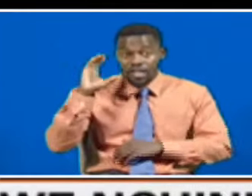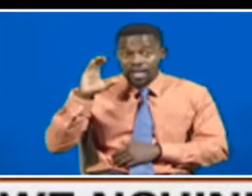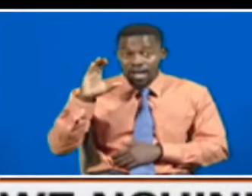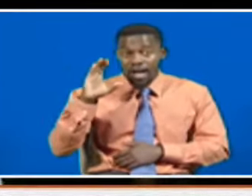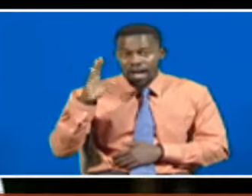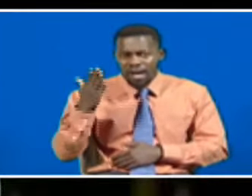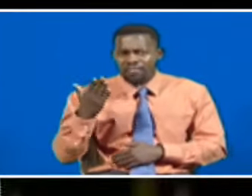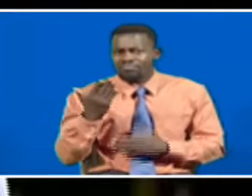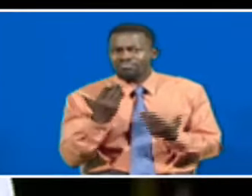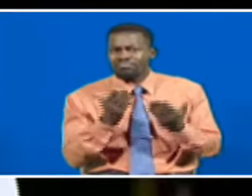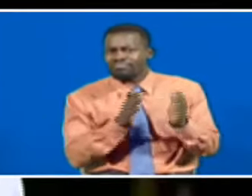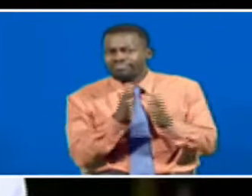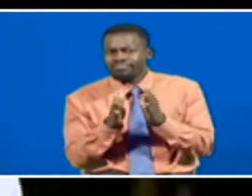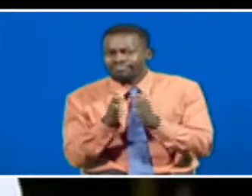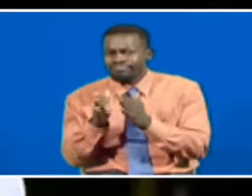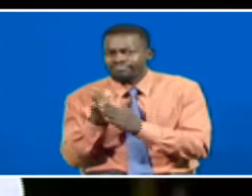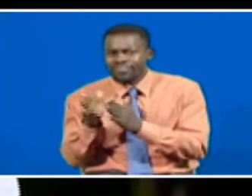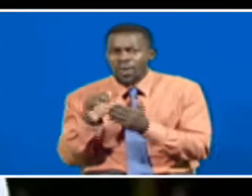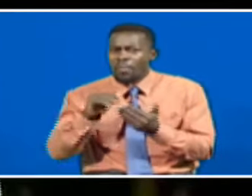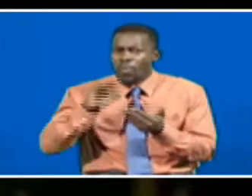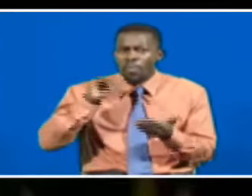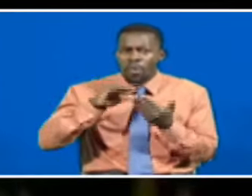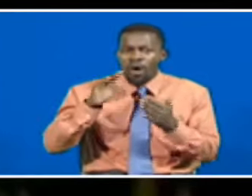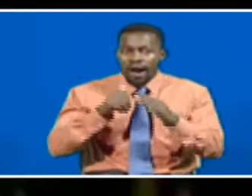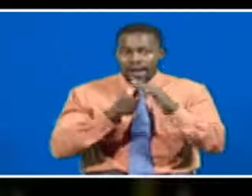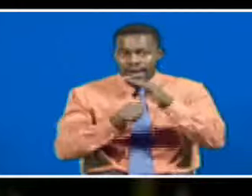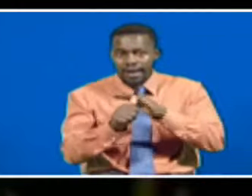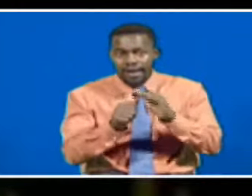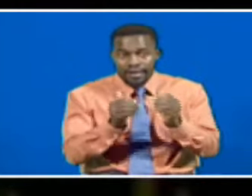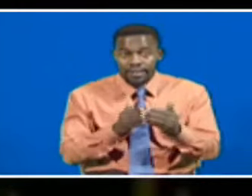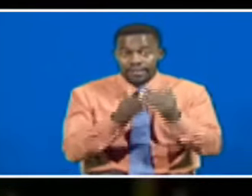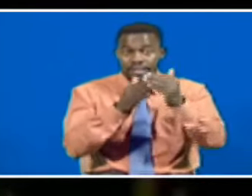matayarisho ya nafasi kubwa zaidi uongozini. Makala ya mwanamke